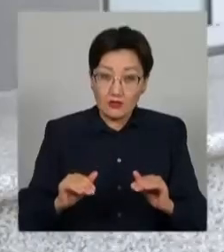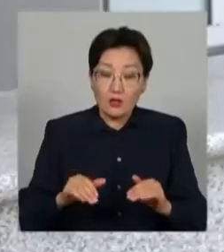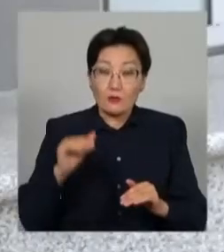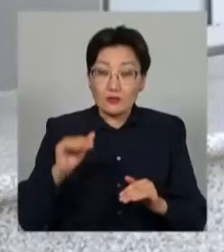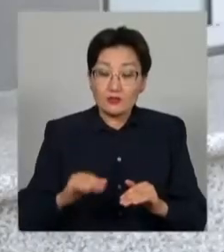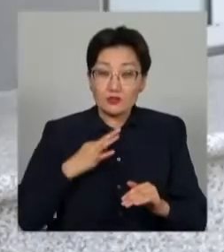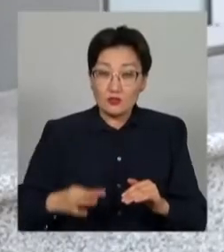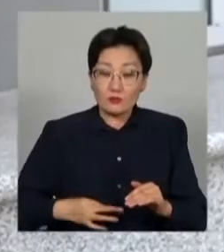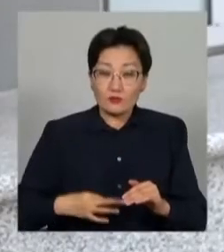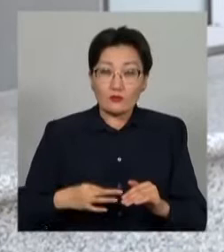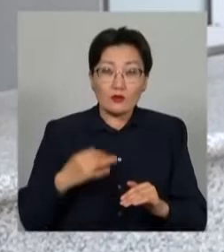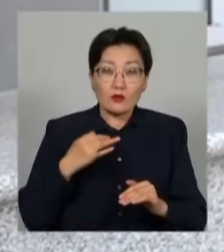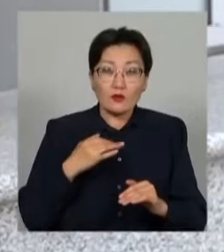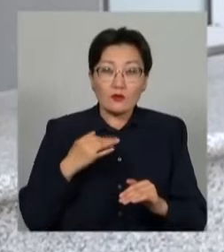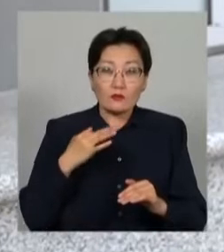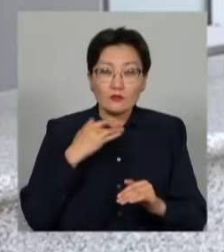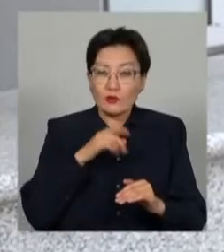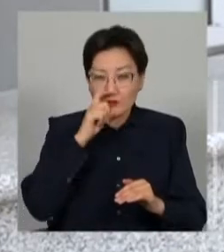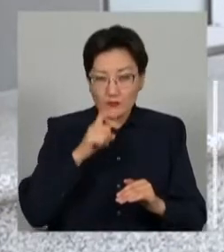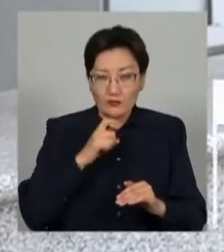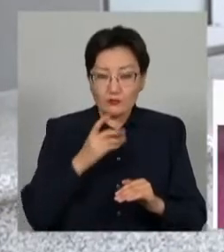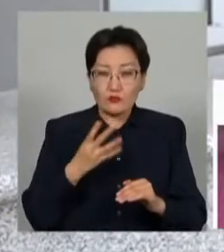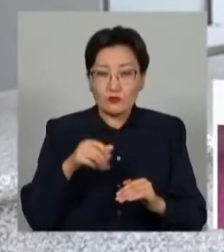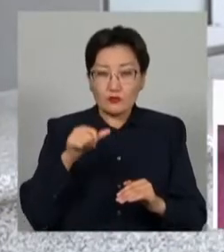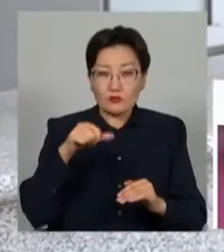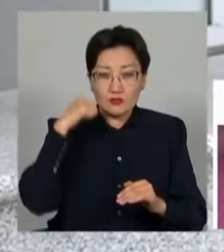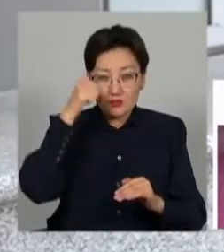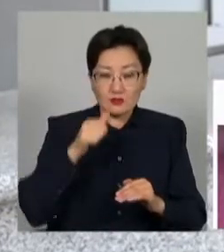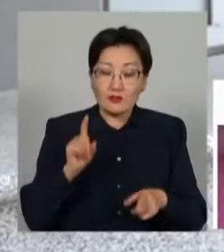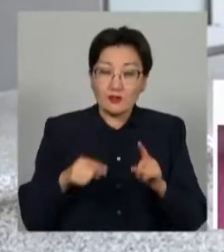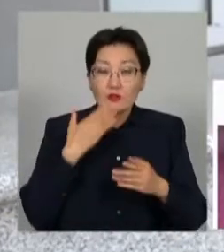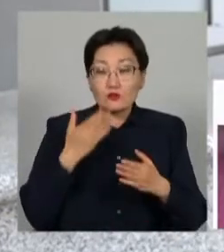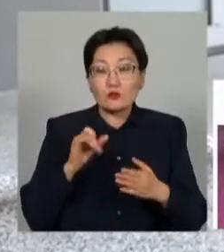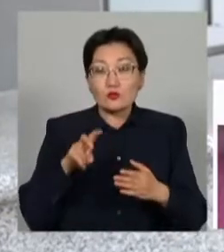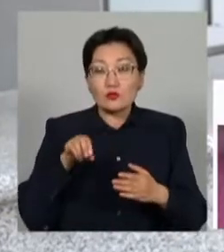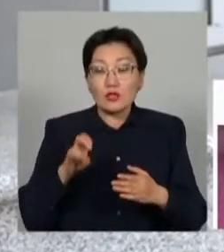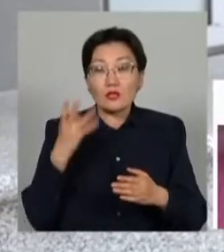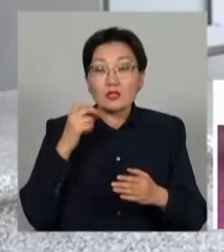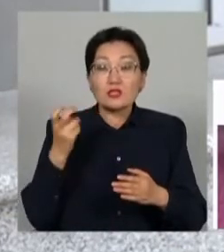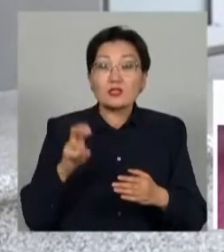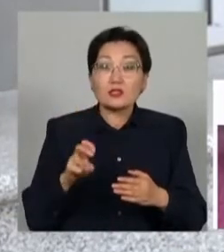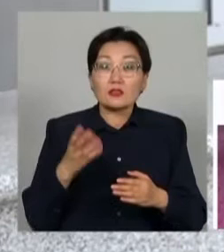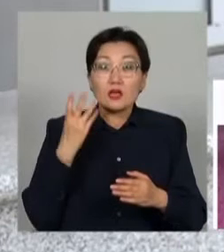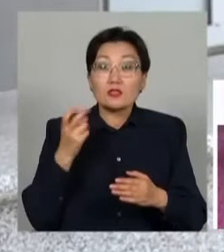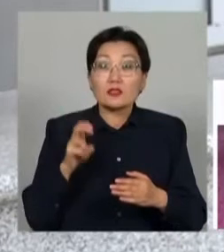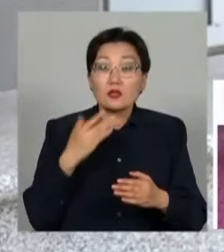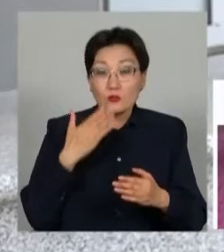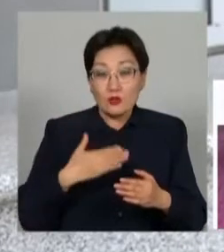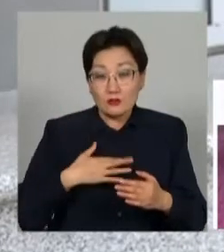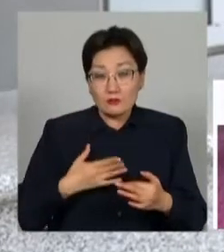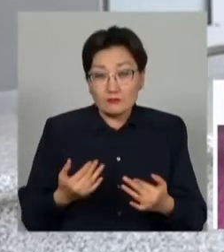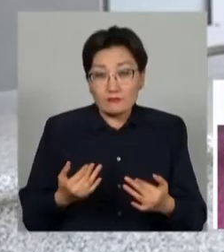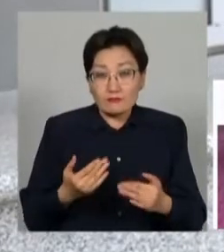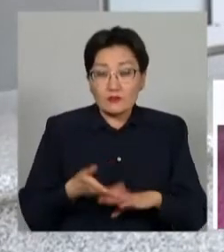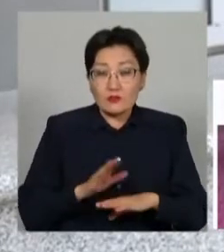кішкентай ұлым онша көп нәрсені біле қоймайды, ол 4-те ғой, сонда да кейде сұрап қалады. Сұлтан қашан келеді, мама қашан қайтып келеді деп сұрайды. Енді ең